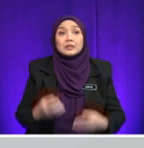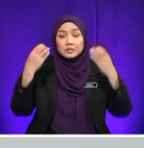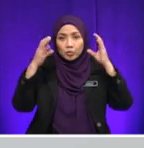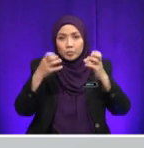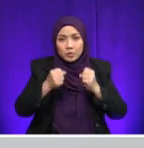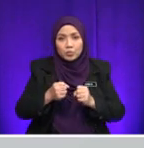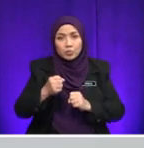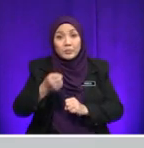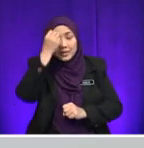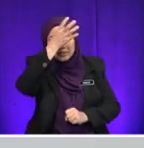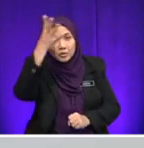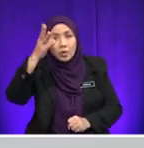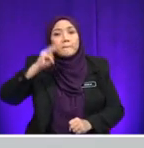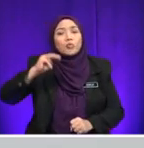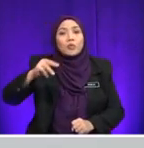disini